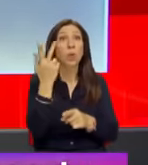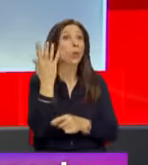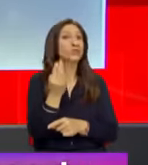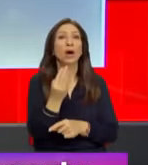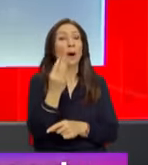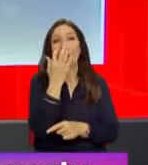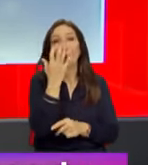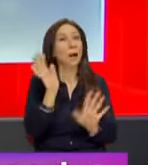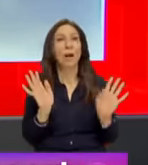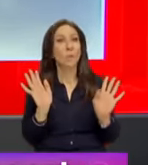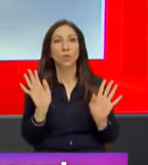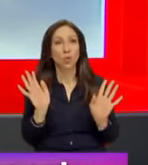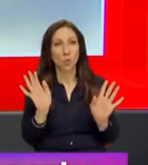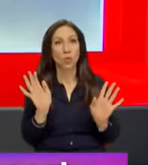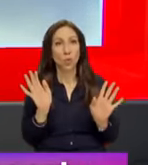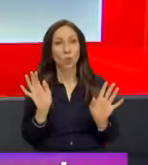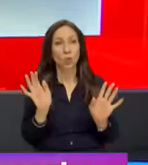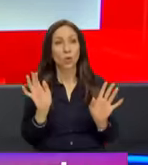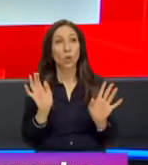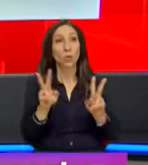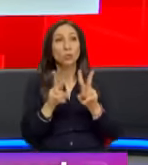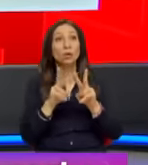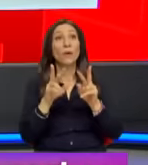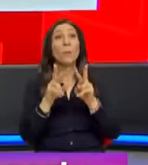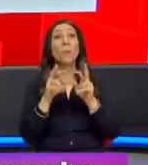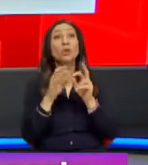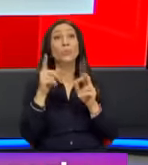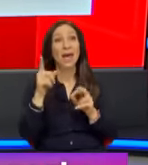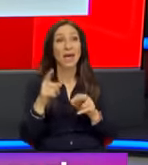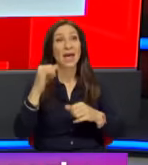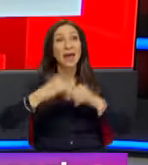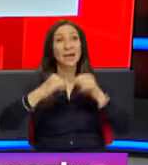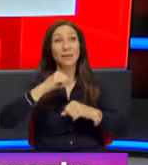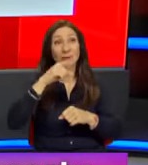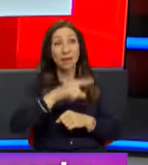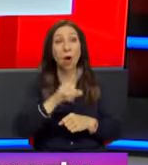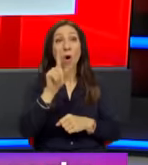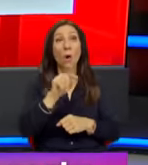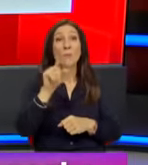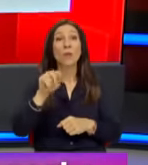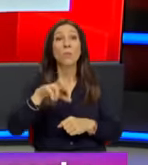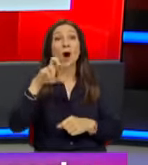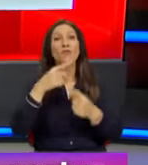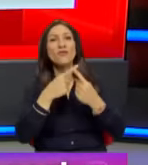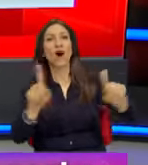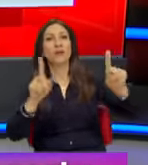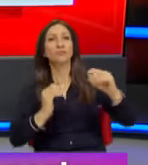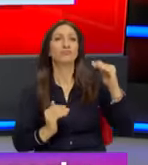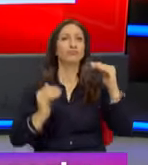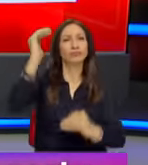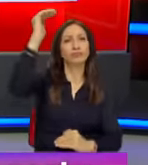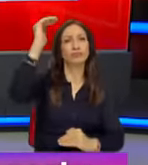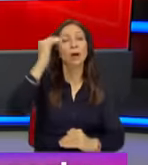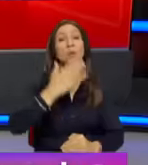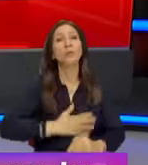olacağı açıkçası çok beklenmiyordu. Mustafa Bozbey rakibine 11 puan fark attı.